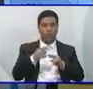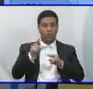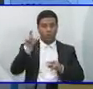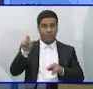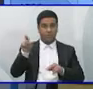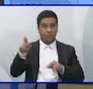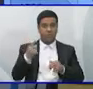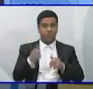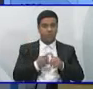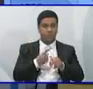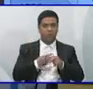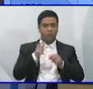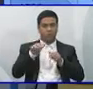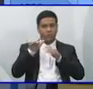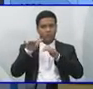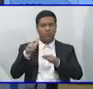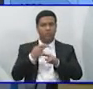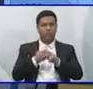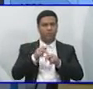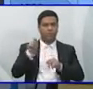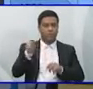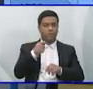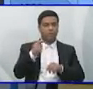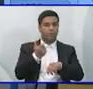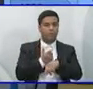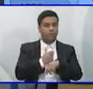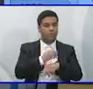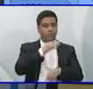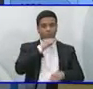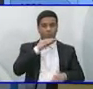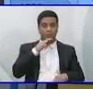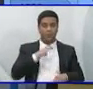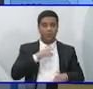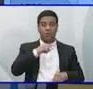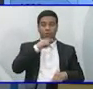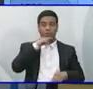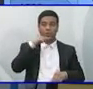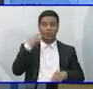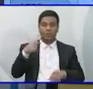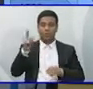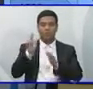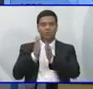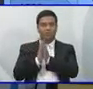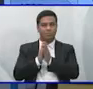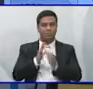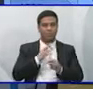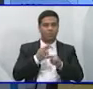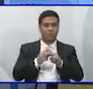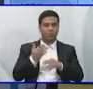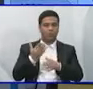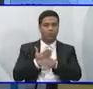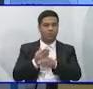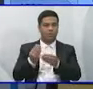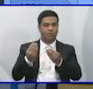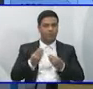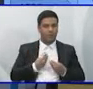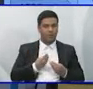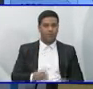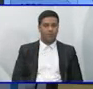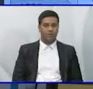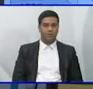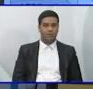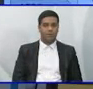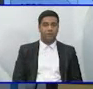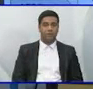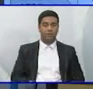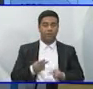muntazam ko'chmanchi qabilalarning ta'siri natijasida Rossiyadan yordam so'rashga va